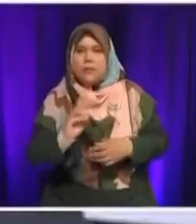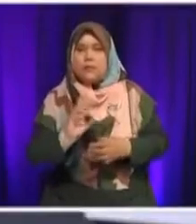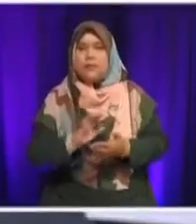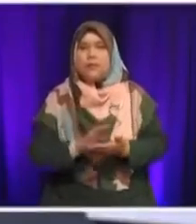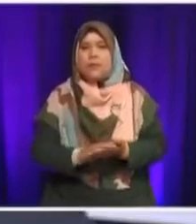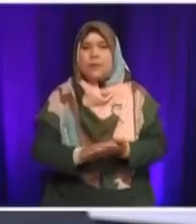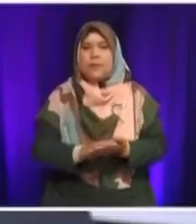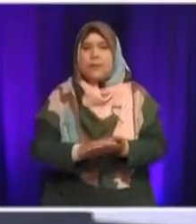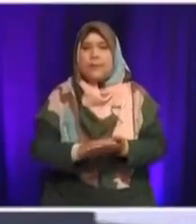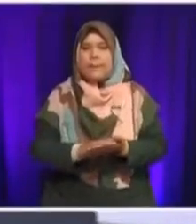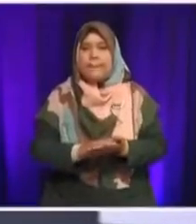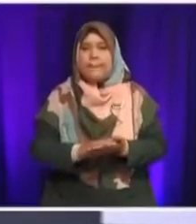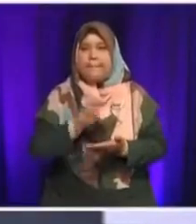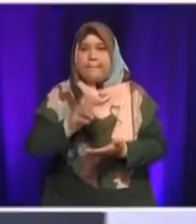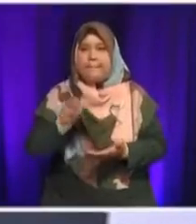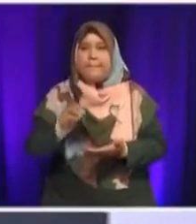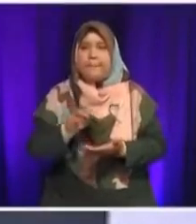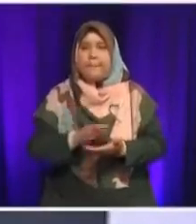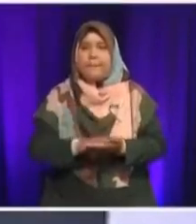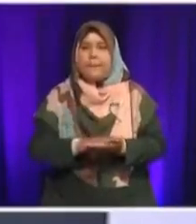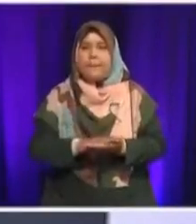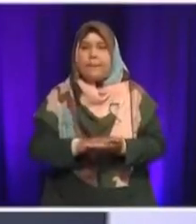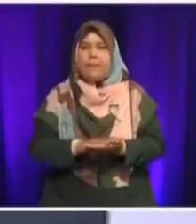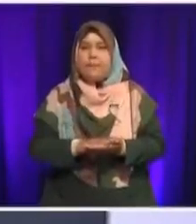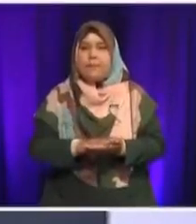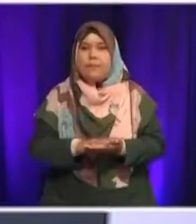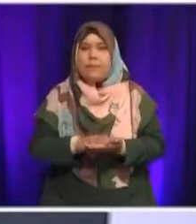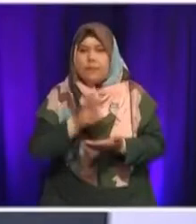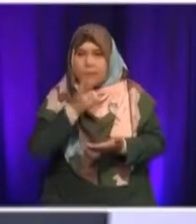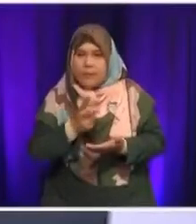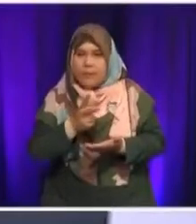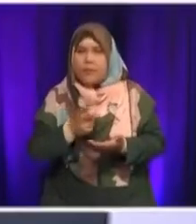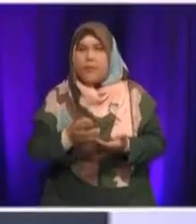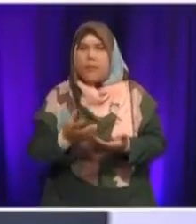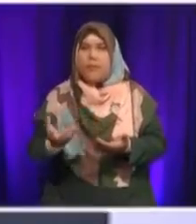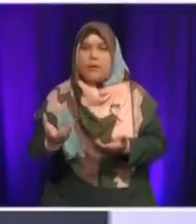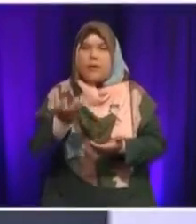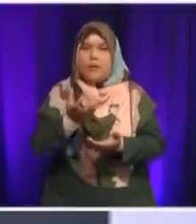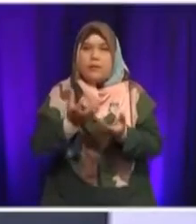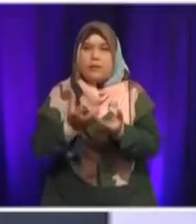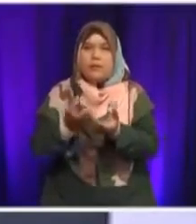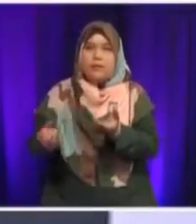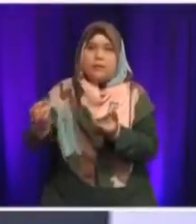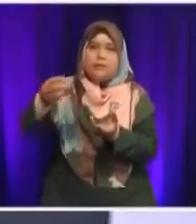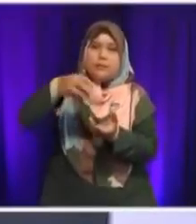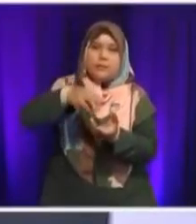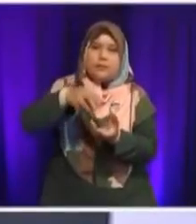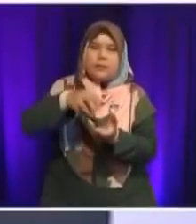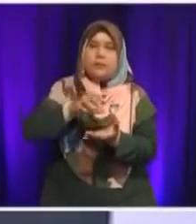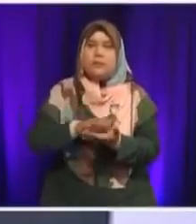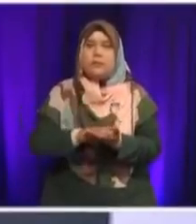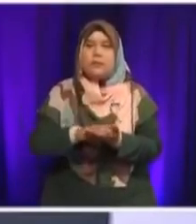muda seterusnya barulah menimbang bahan yang diperlukan dalam